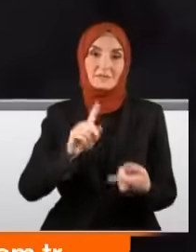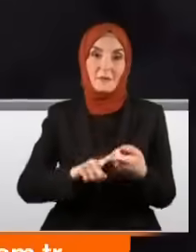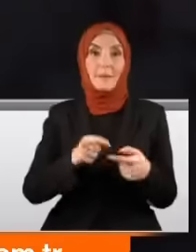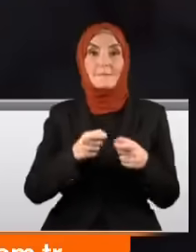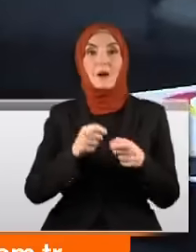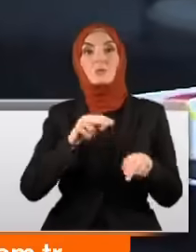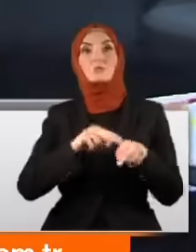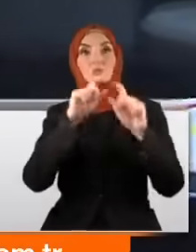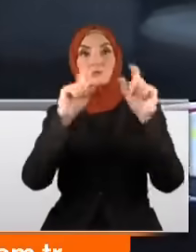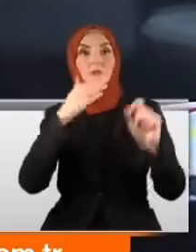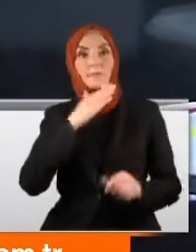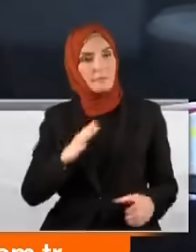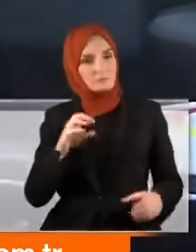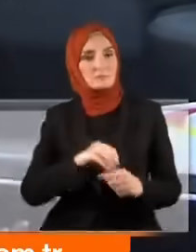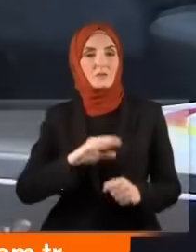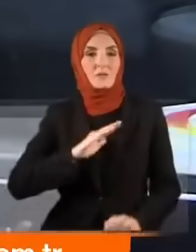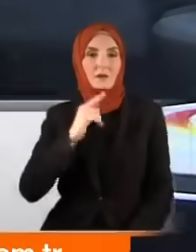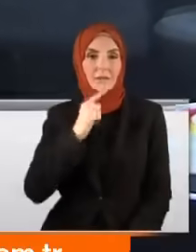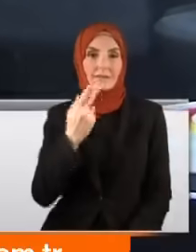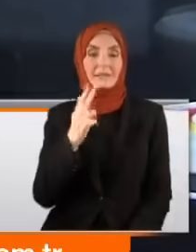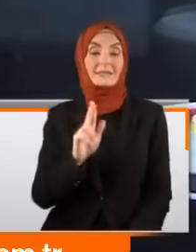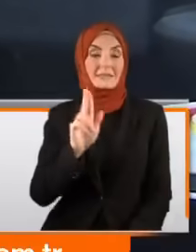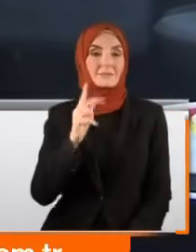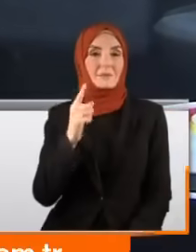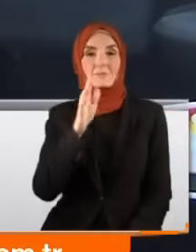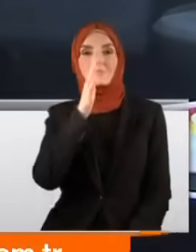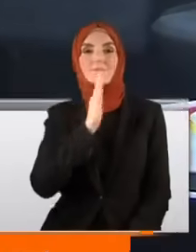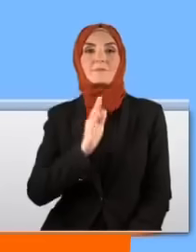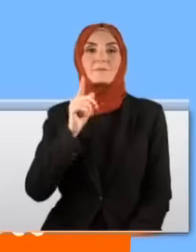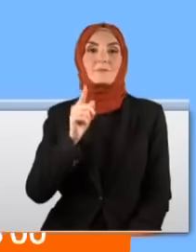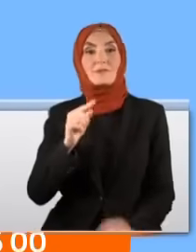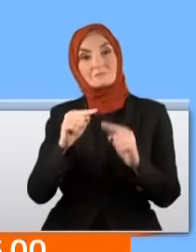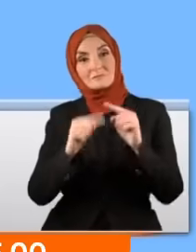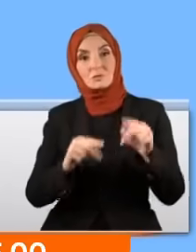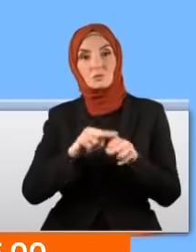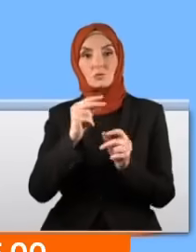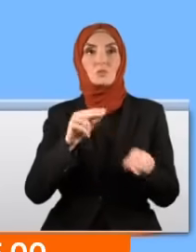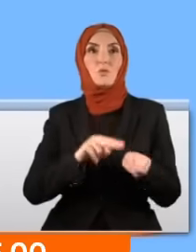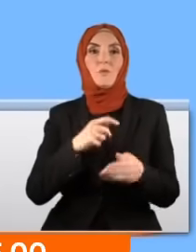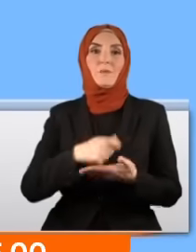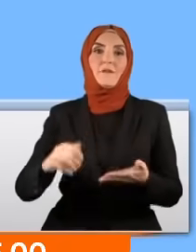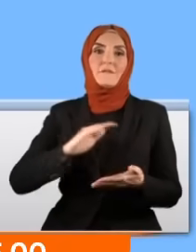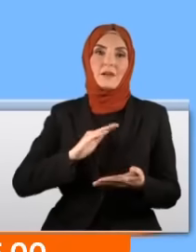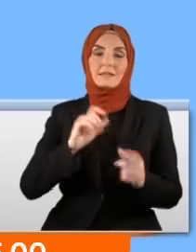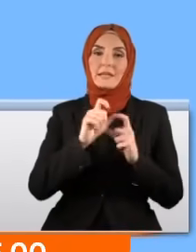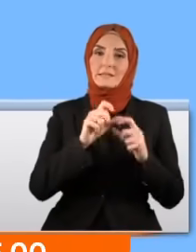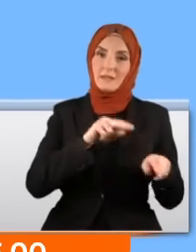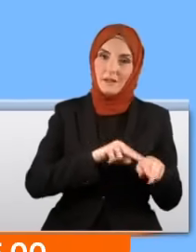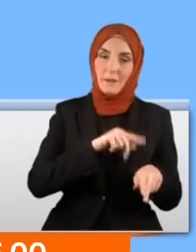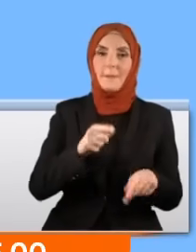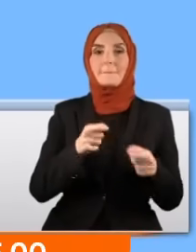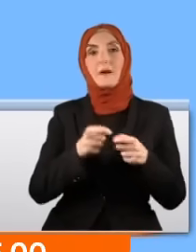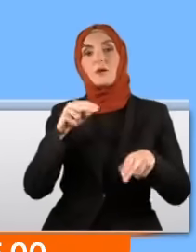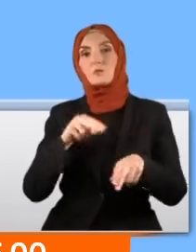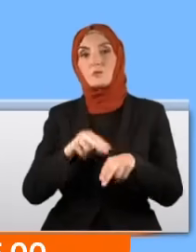işaret etti yani 7.500 T taban maaşının altında kök maaşı olan SSK ve Bağkur emeklileri başta olmak üzere tüm